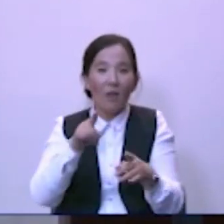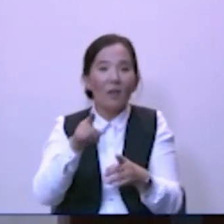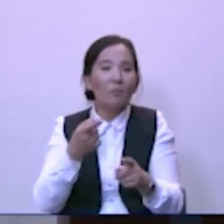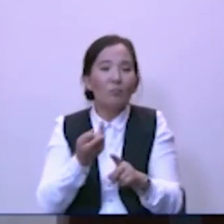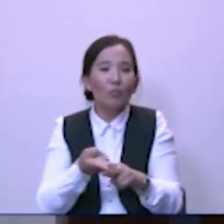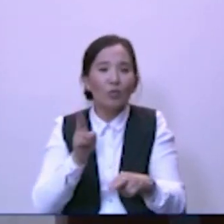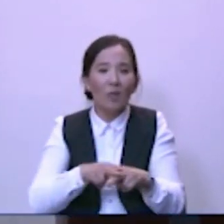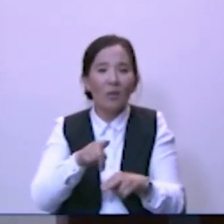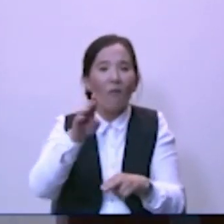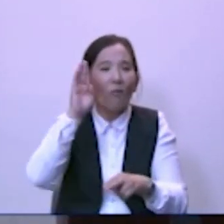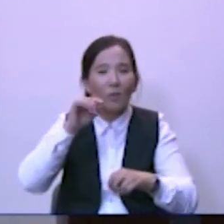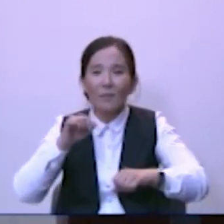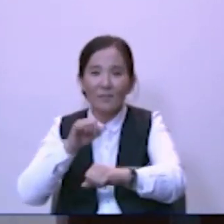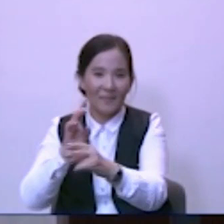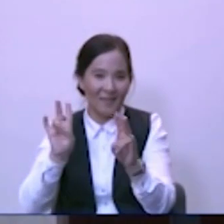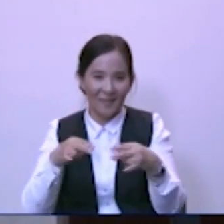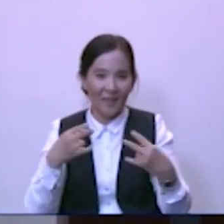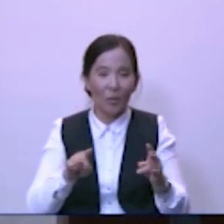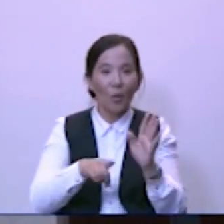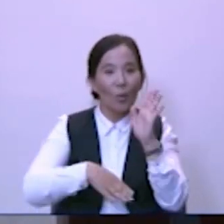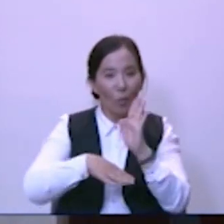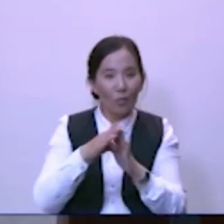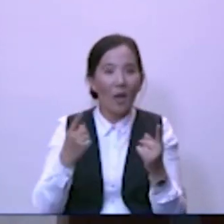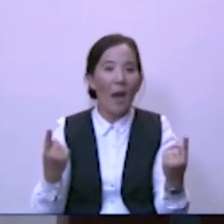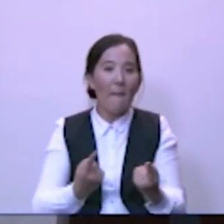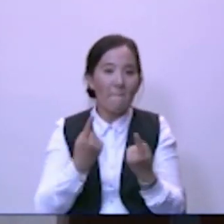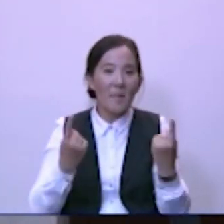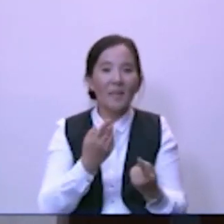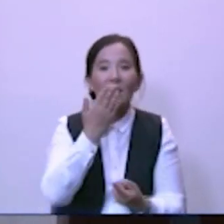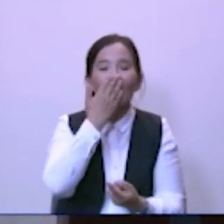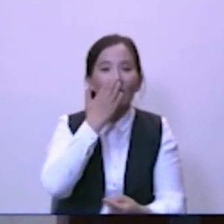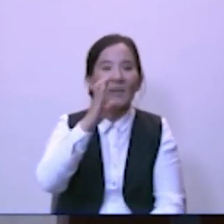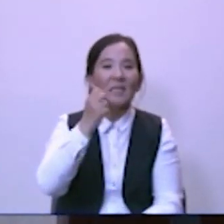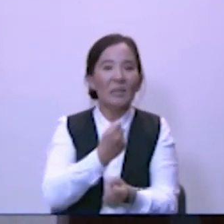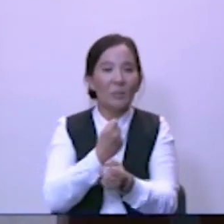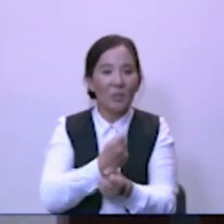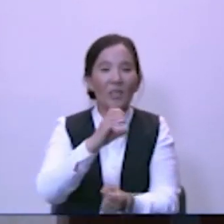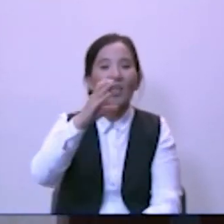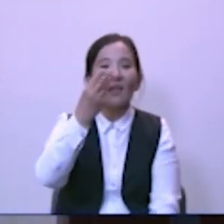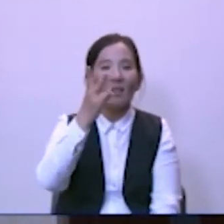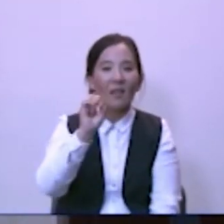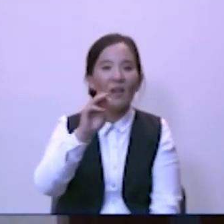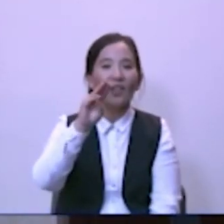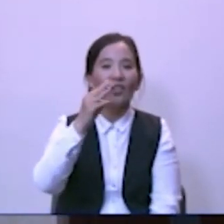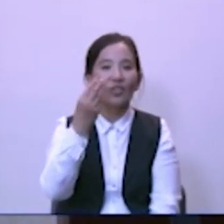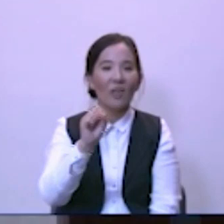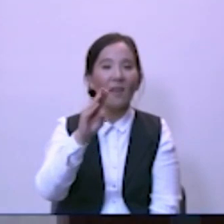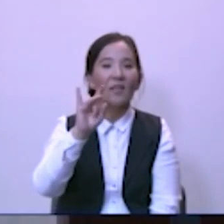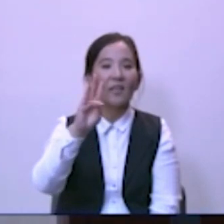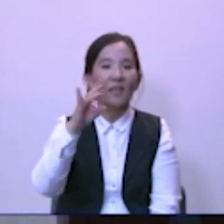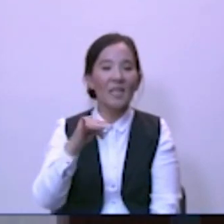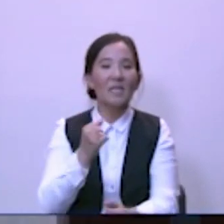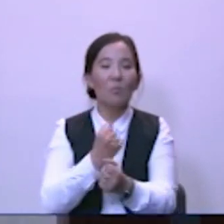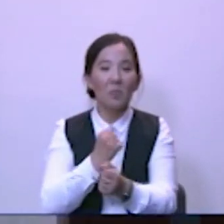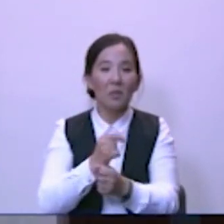помещайте руку в воду либо вы можете взять обычный нашатырный спирт который тоже имеет щелочную среду и просто протереть места